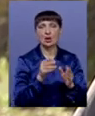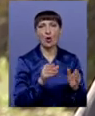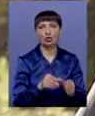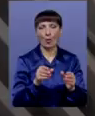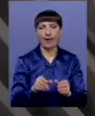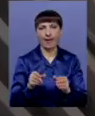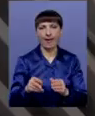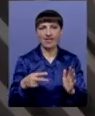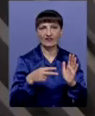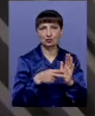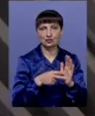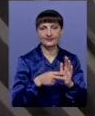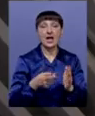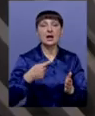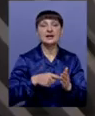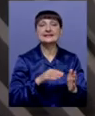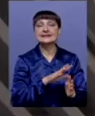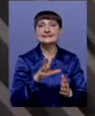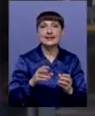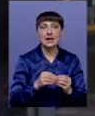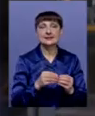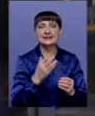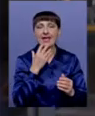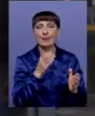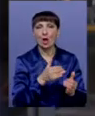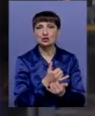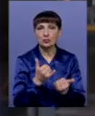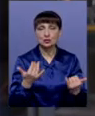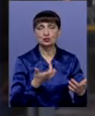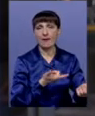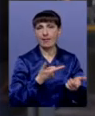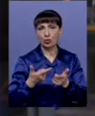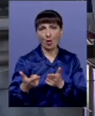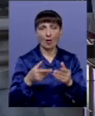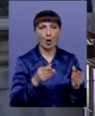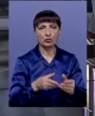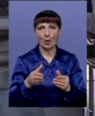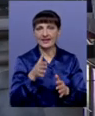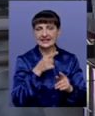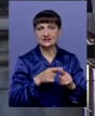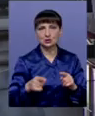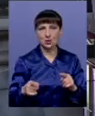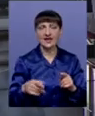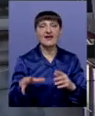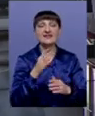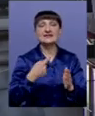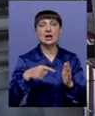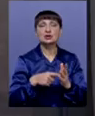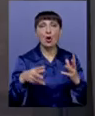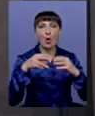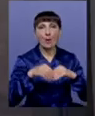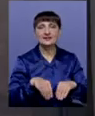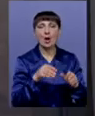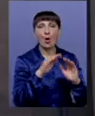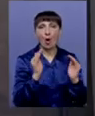отопительный сезон. Городские сети и системы теплоснабжения полностью готовы к отопительному сезону. Весь городской комплекс